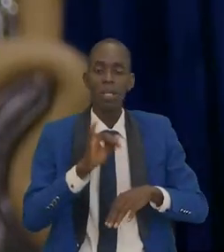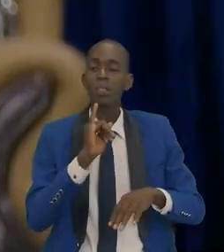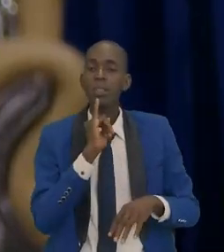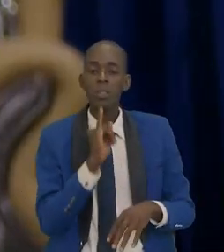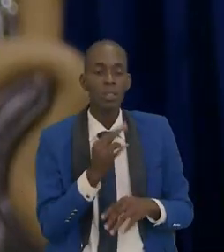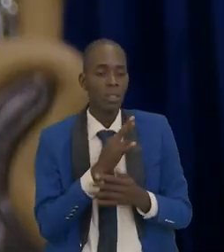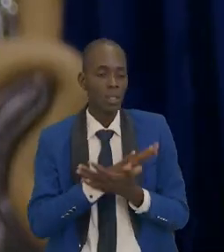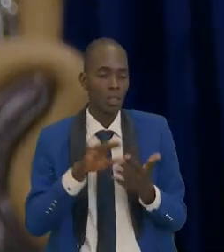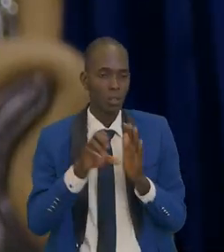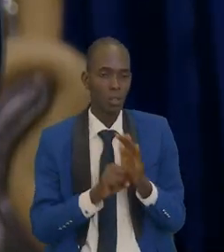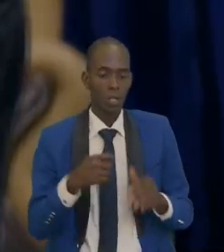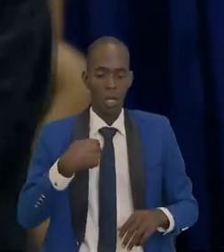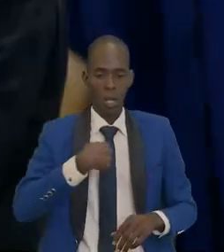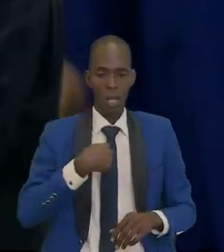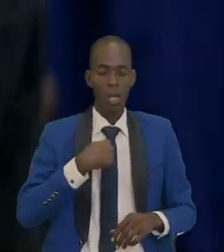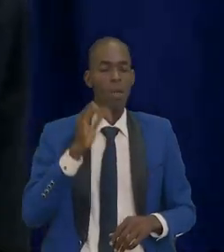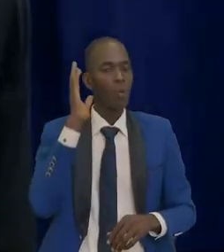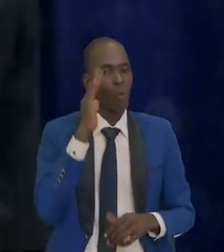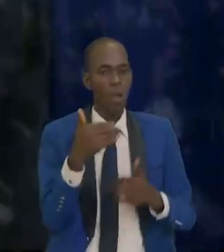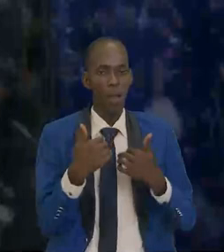la justice de la foi.